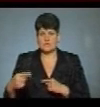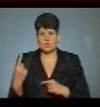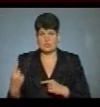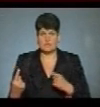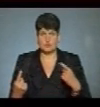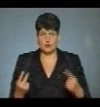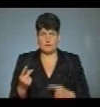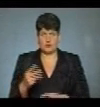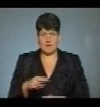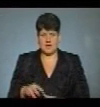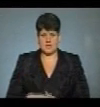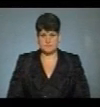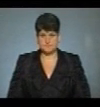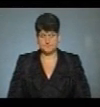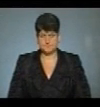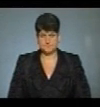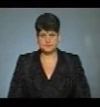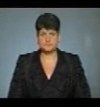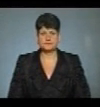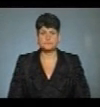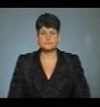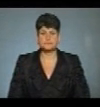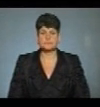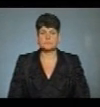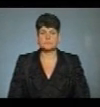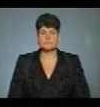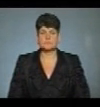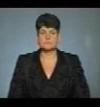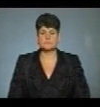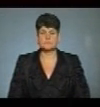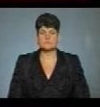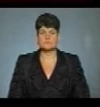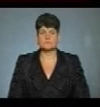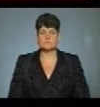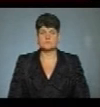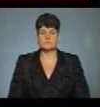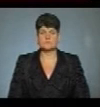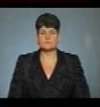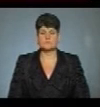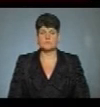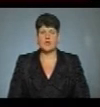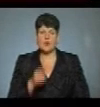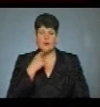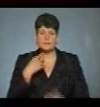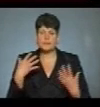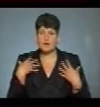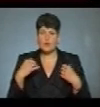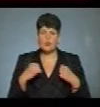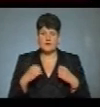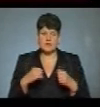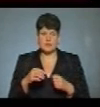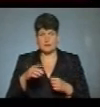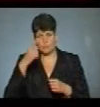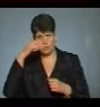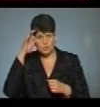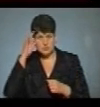1.5 метра. Діана Ярошенко, Володимир Заболотний. Новини на Суспільному. Тернопіль. За словами начальника управління